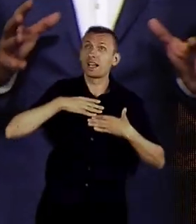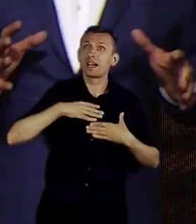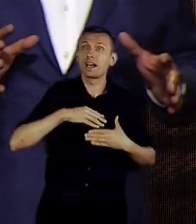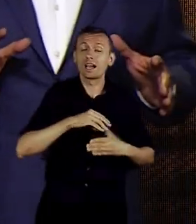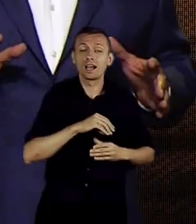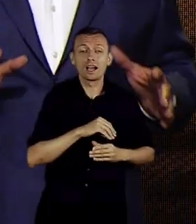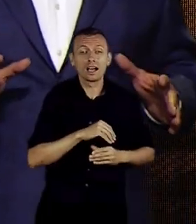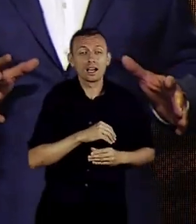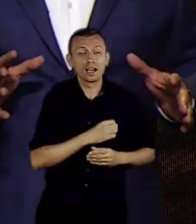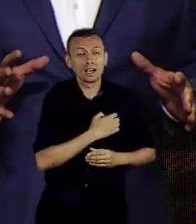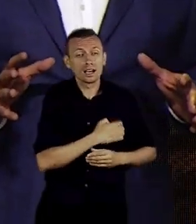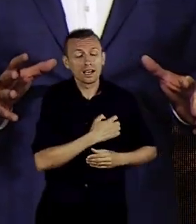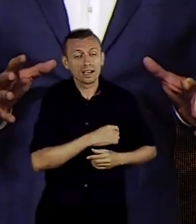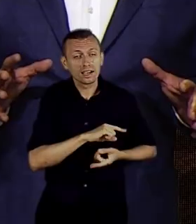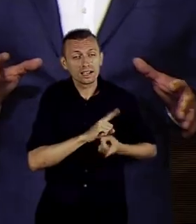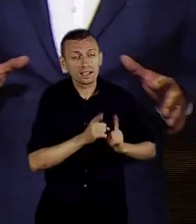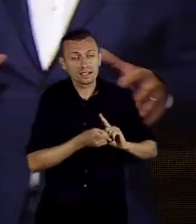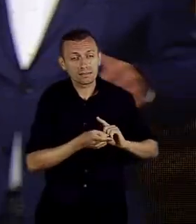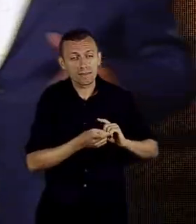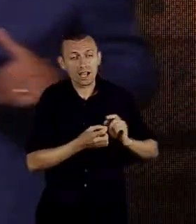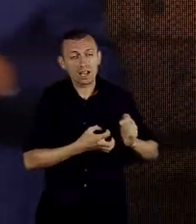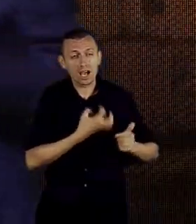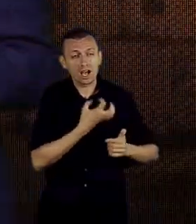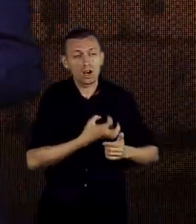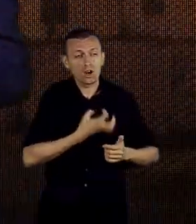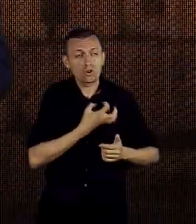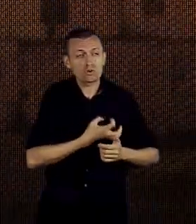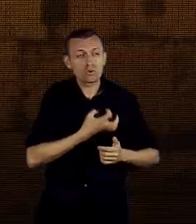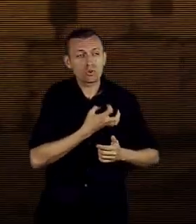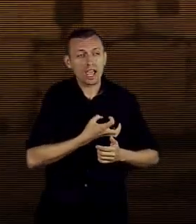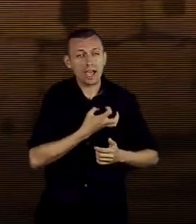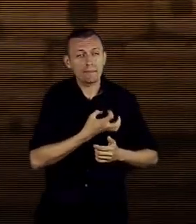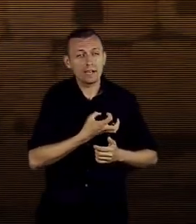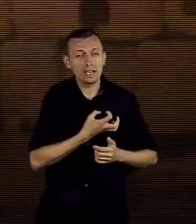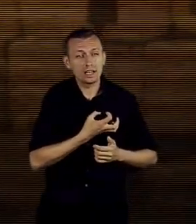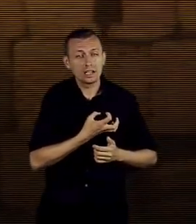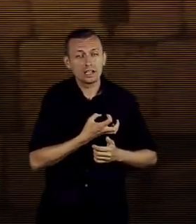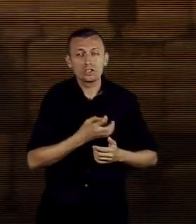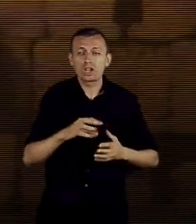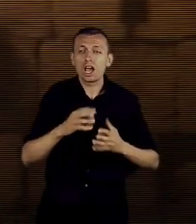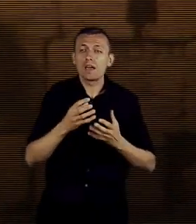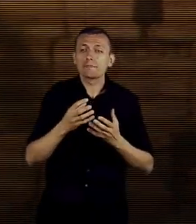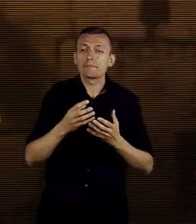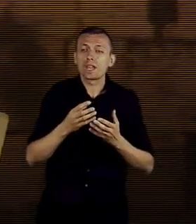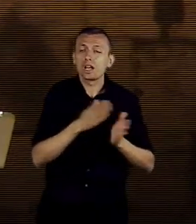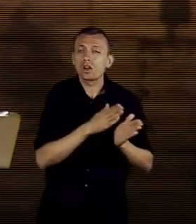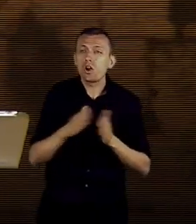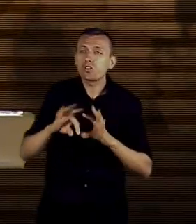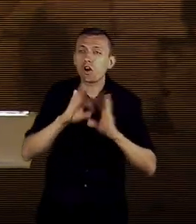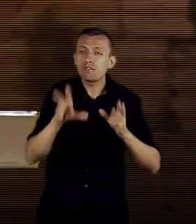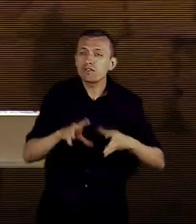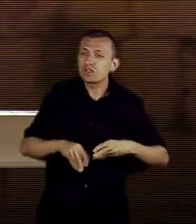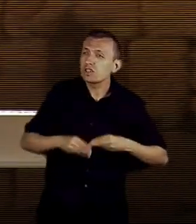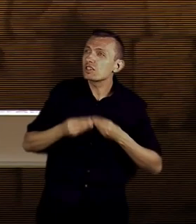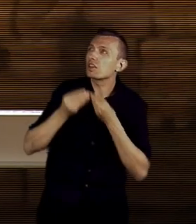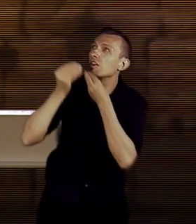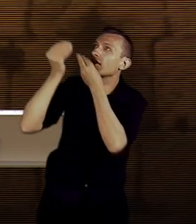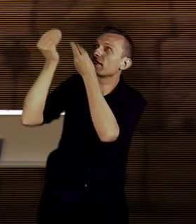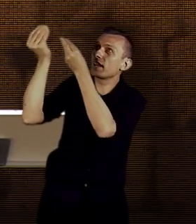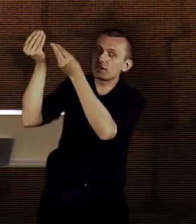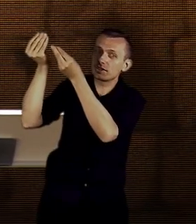pozornej rezygnacji, które w zasadzie okazuje się miejscem niesamowitego